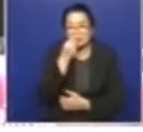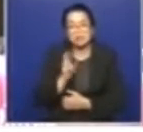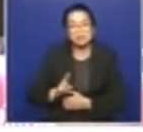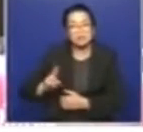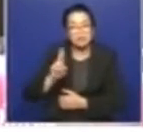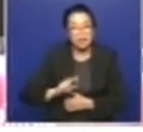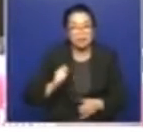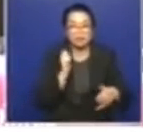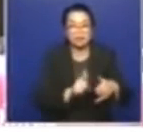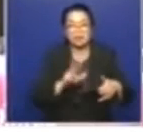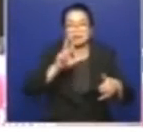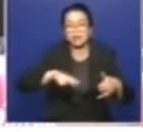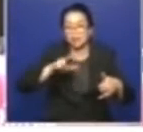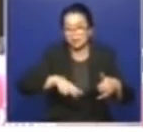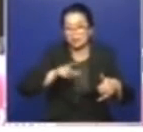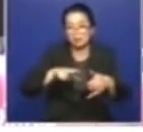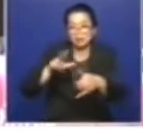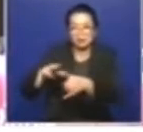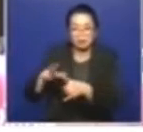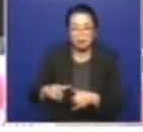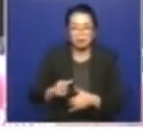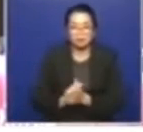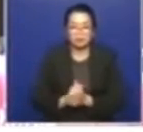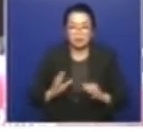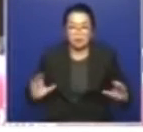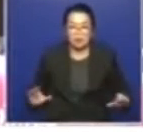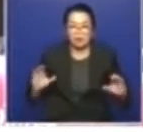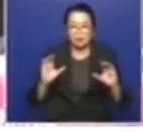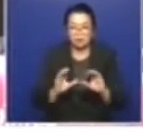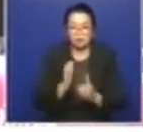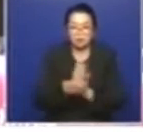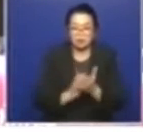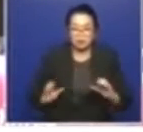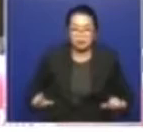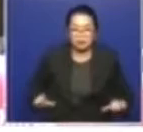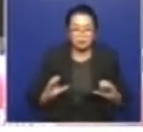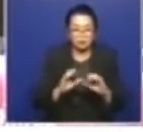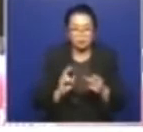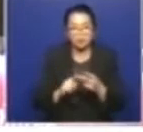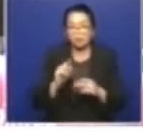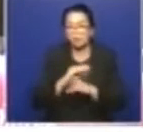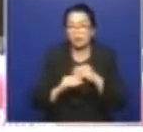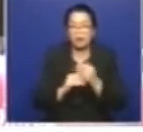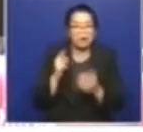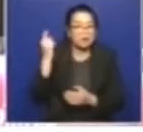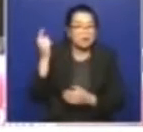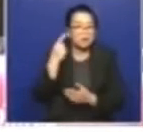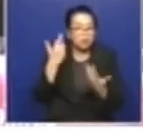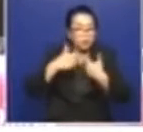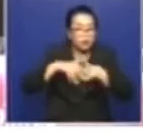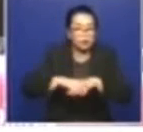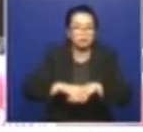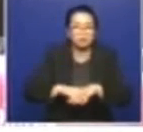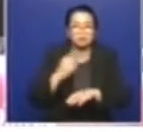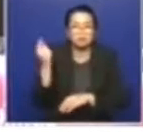บาทต่อคนร่วมกันจ้างครึ่งต่อครึ่งกับเอกชนเที่ยวด้วยกันทุกตัวนี่มารวมแล้วนะครับเงิน